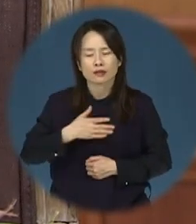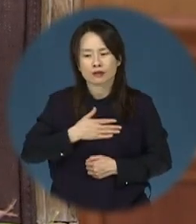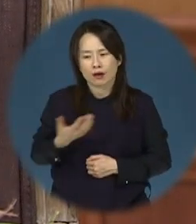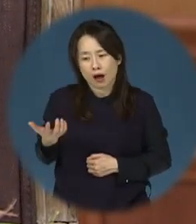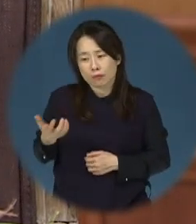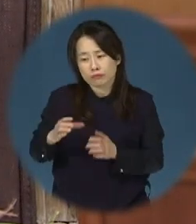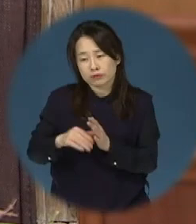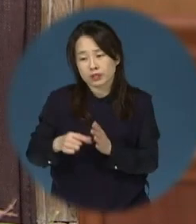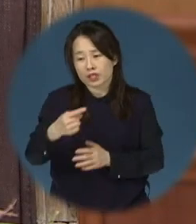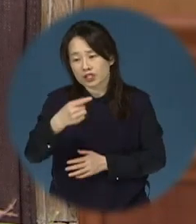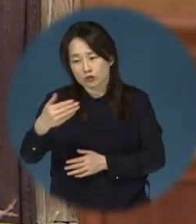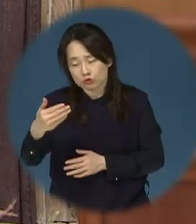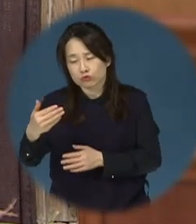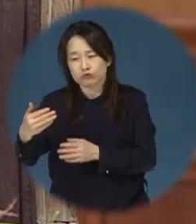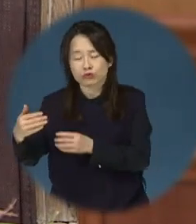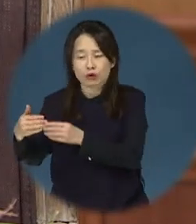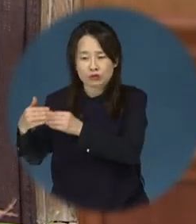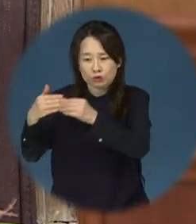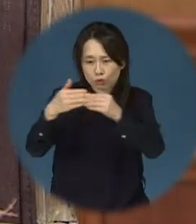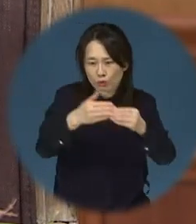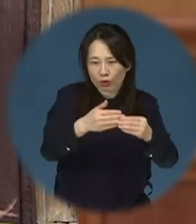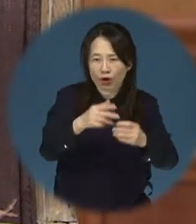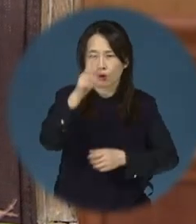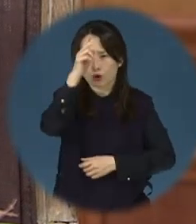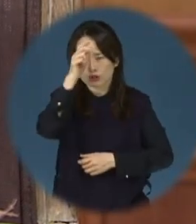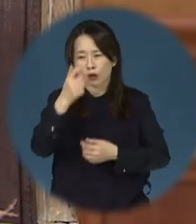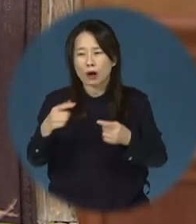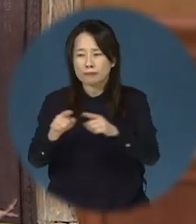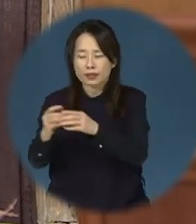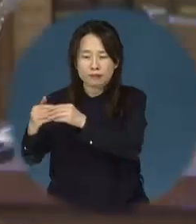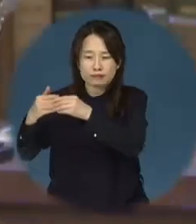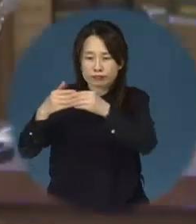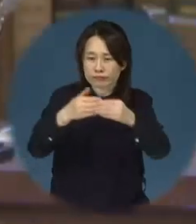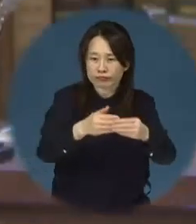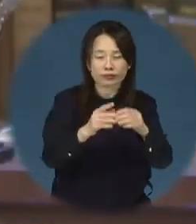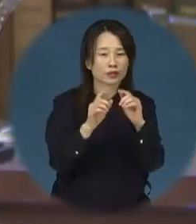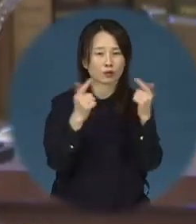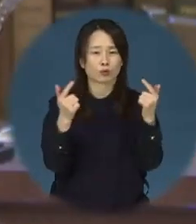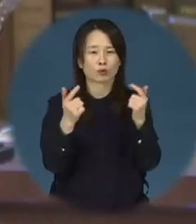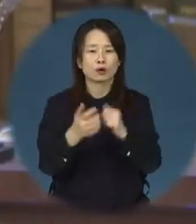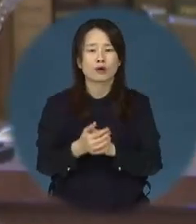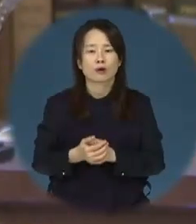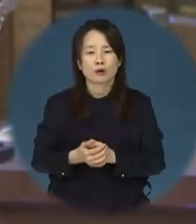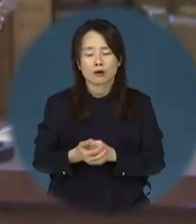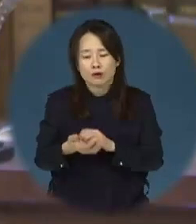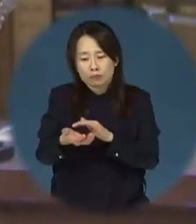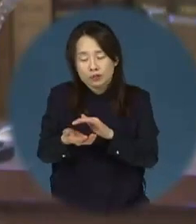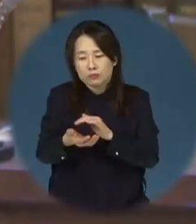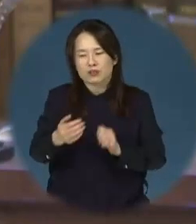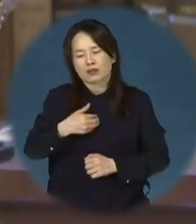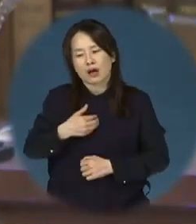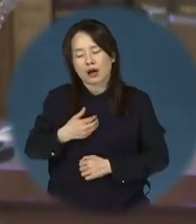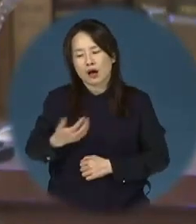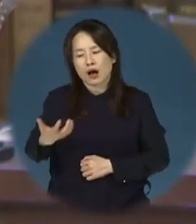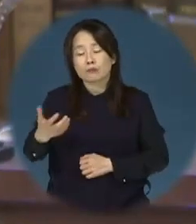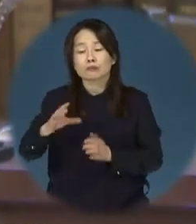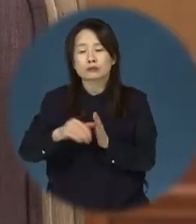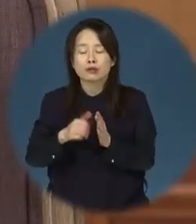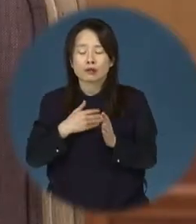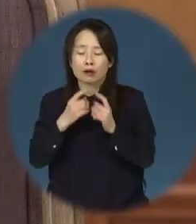119 타고 쓰러져서 경찰이 동승해서 가지 않고 미리 아플 때 걸어서